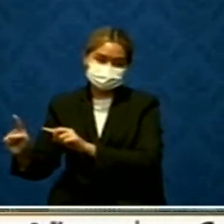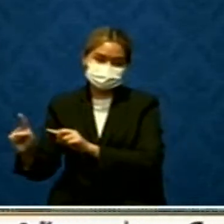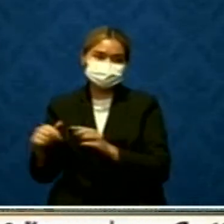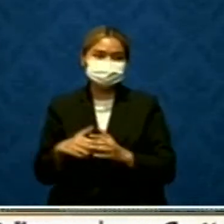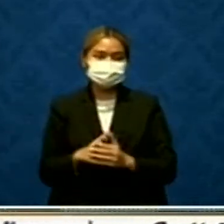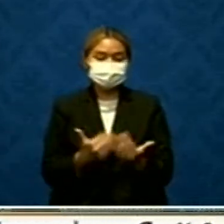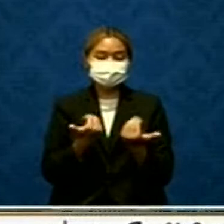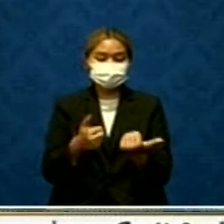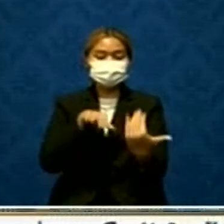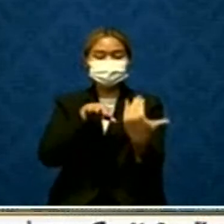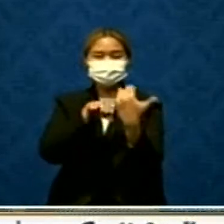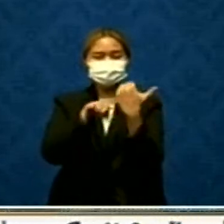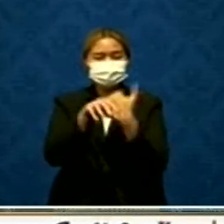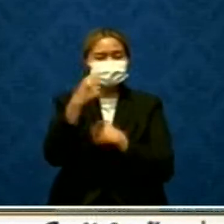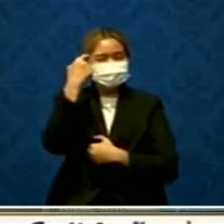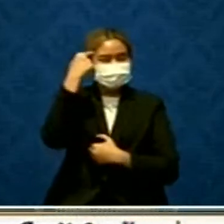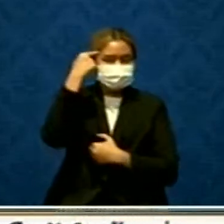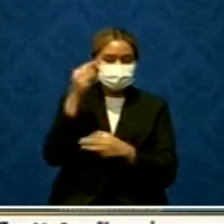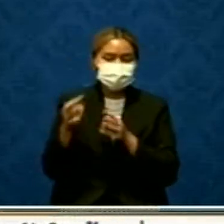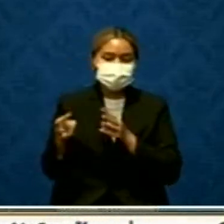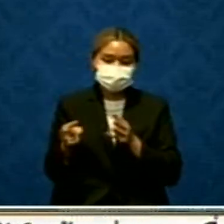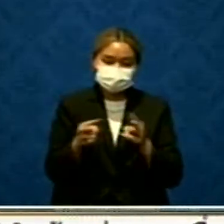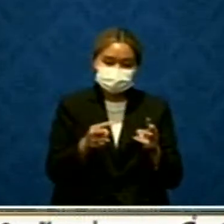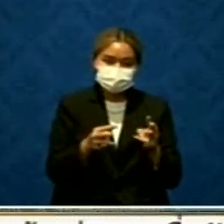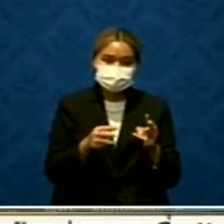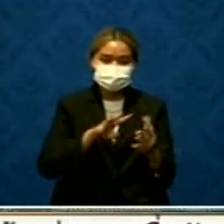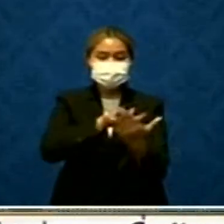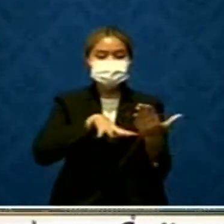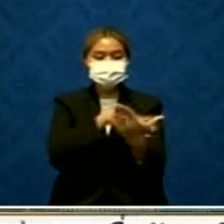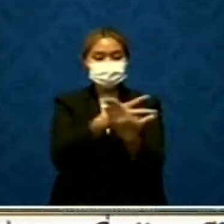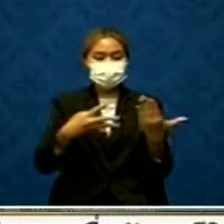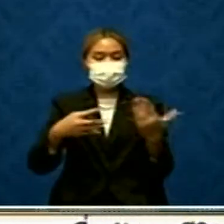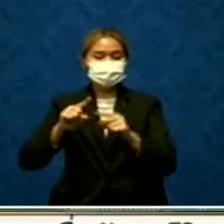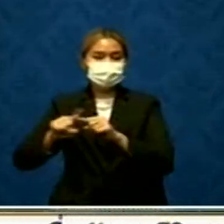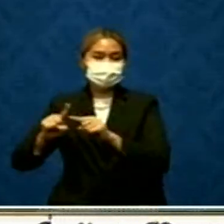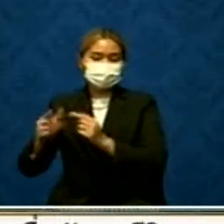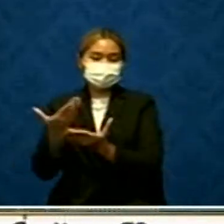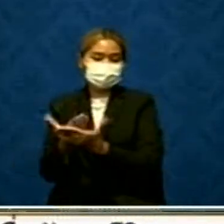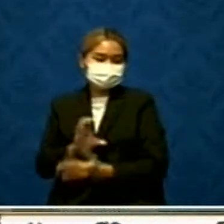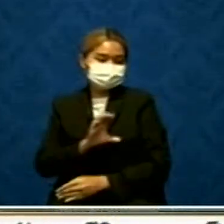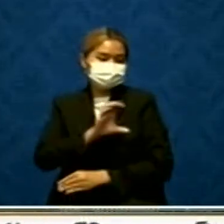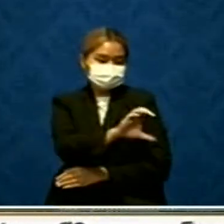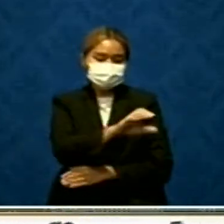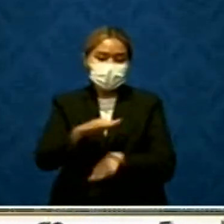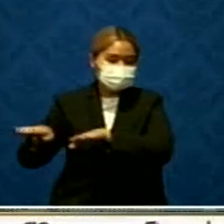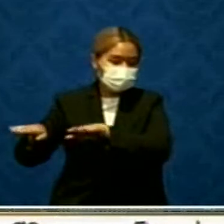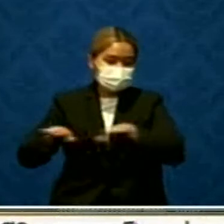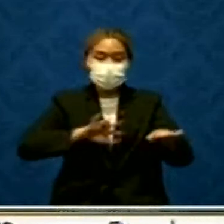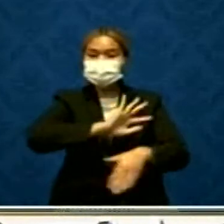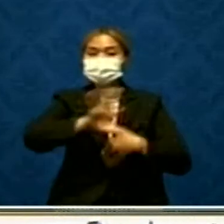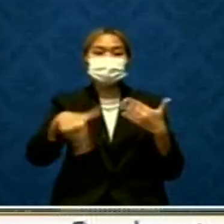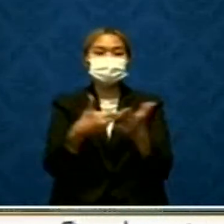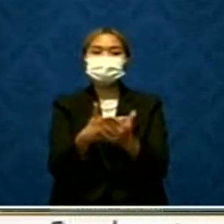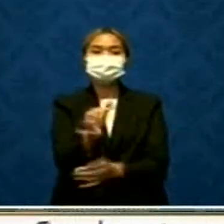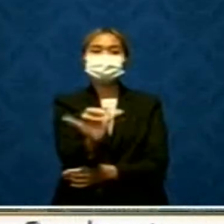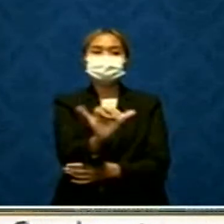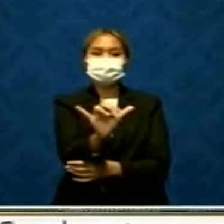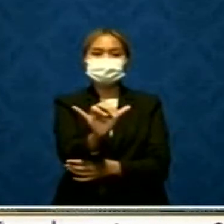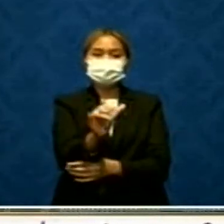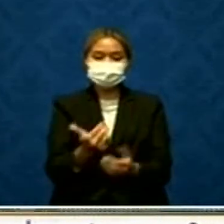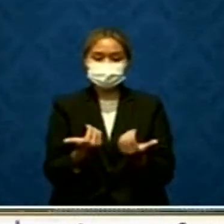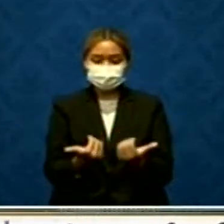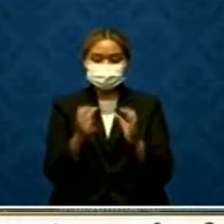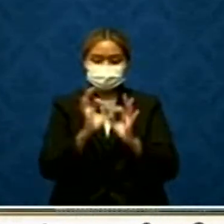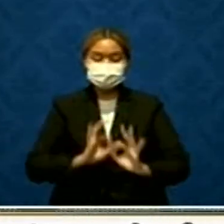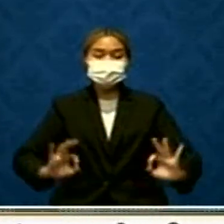นาคมเนี่ยคิดนะครับมีแนวคิดว่าไม่จำเป็นต้องลงทุนพร้อมกันนะครับและจำเป็นที่จ